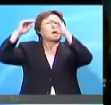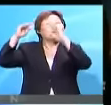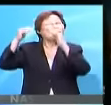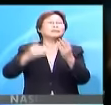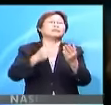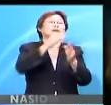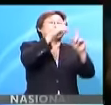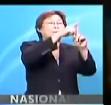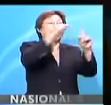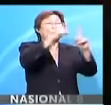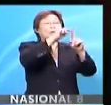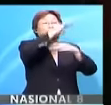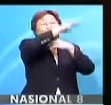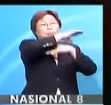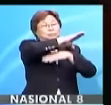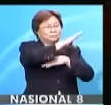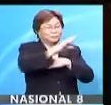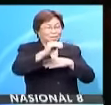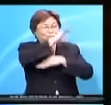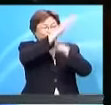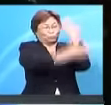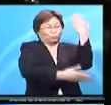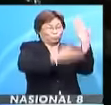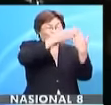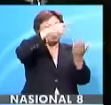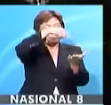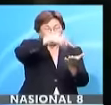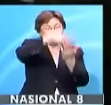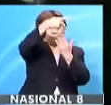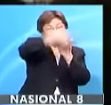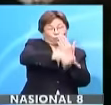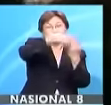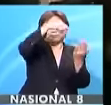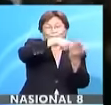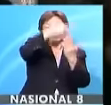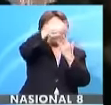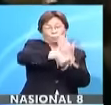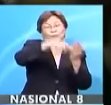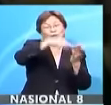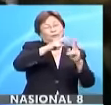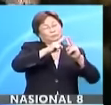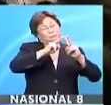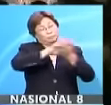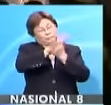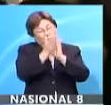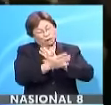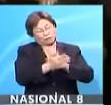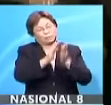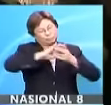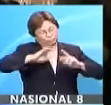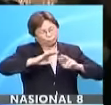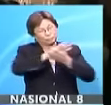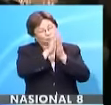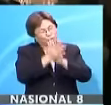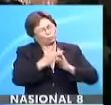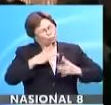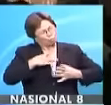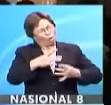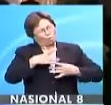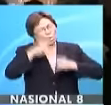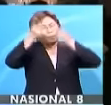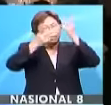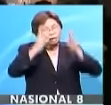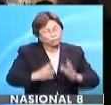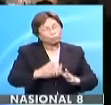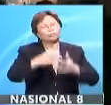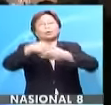seluruh negara, iaitu program ini akan menjadi satu program yang sangat-sangat disukai oleh pelancong, tak kira